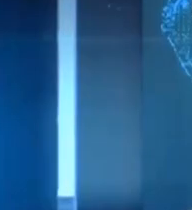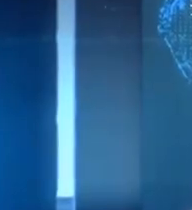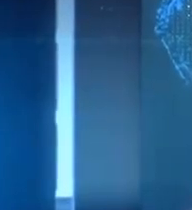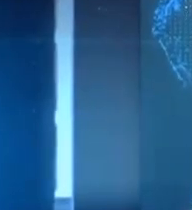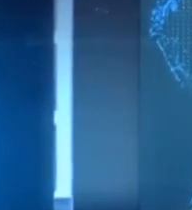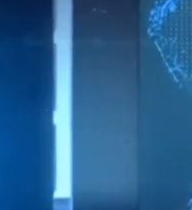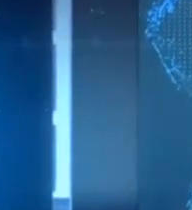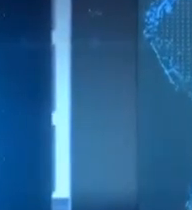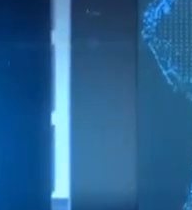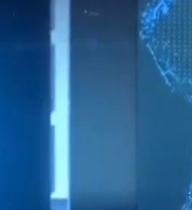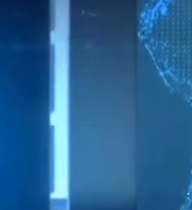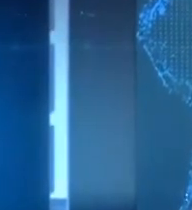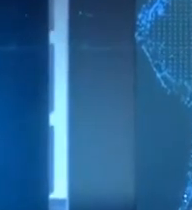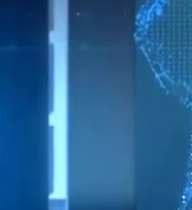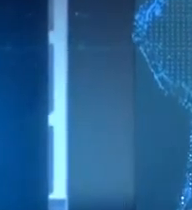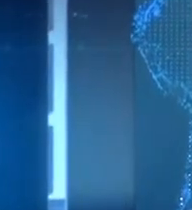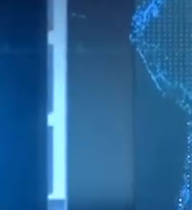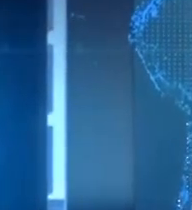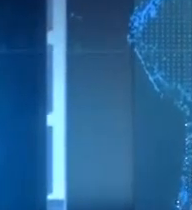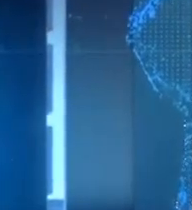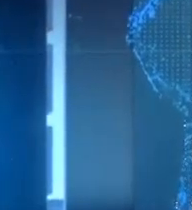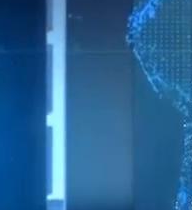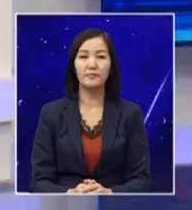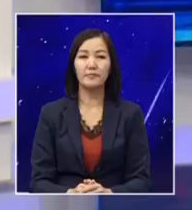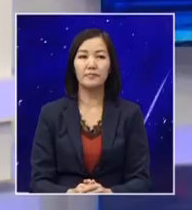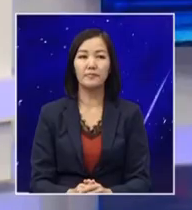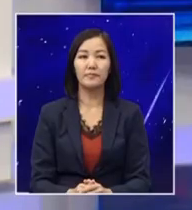Әзиза Ғазезқызы, Ринат Өтеев, Нұрсұлтан.